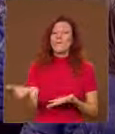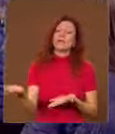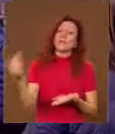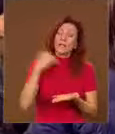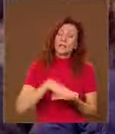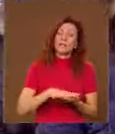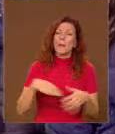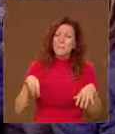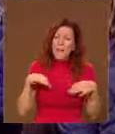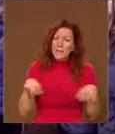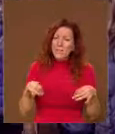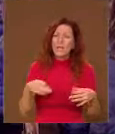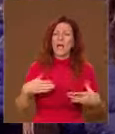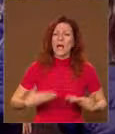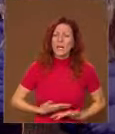хромите,